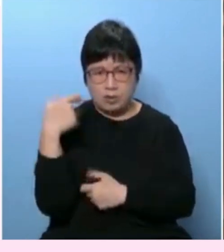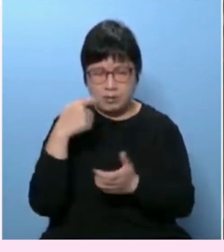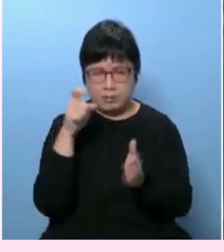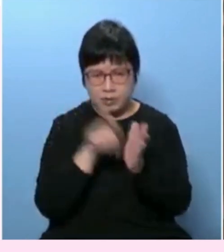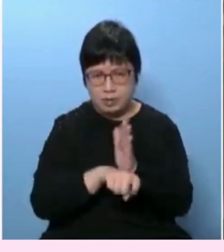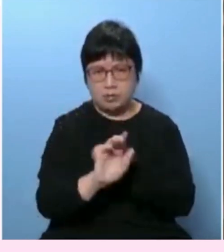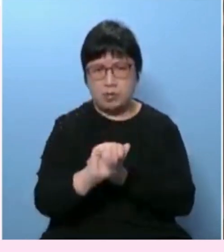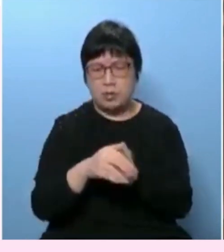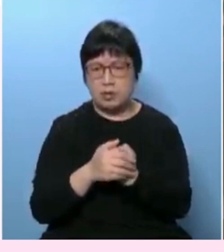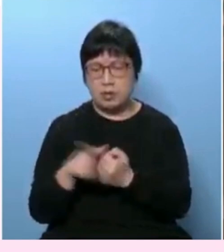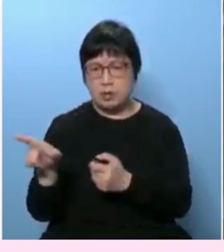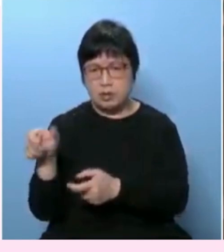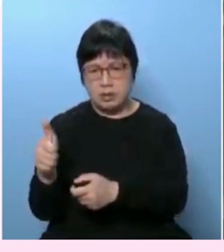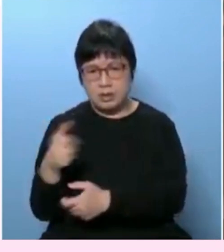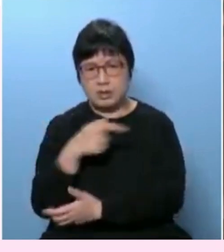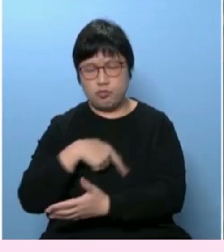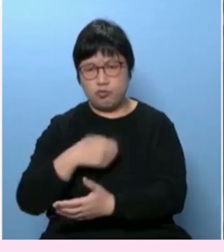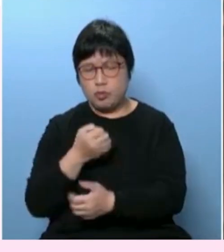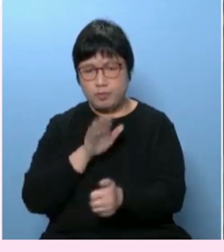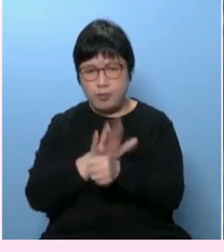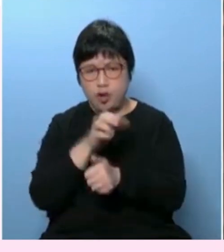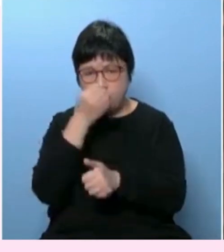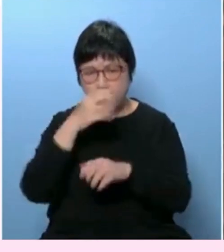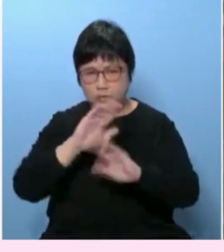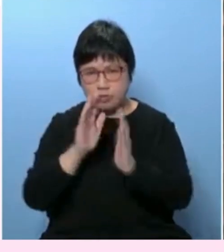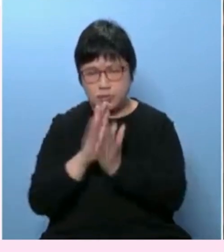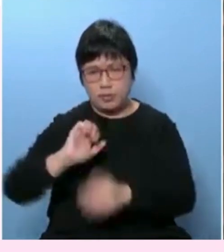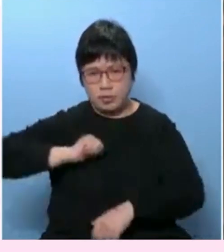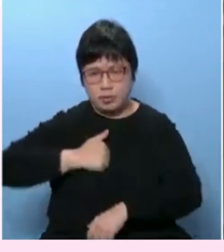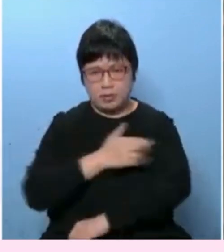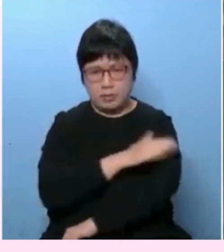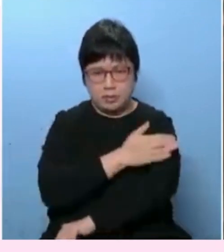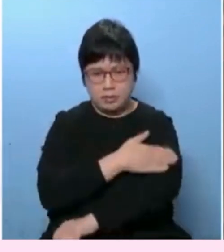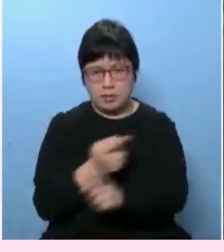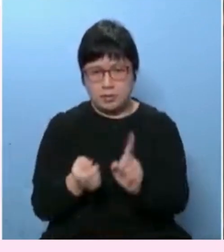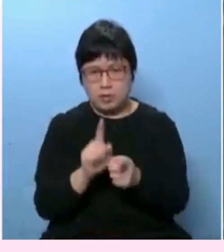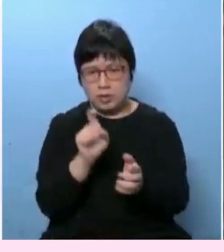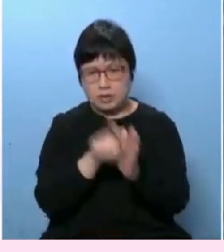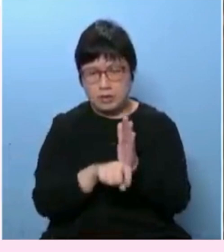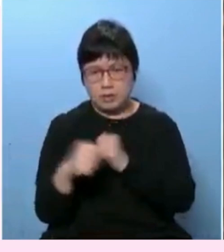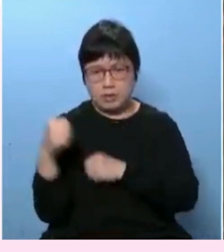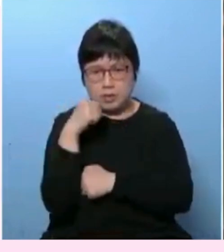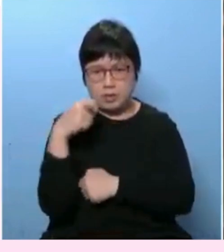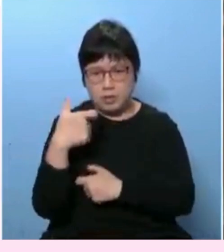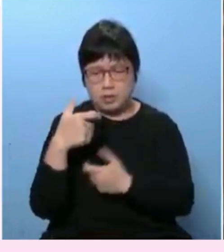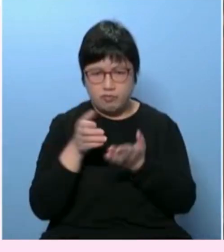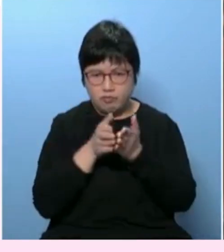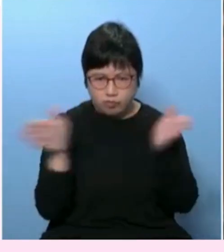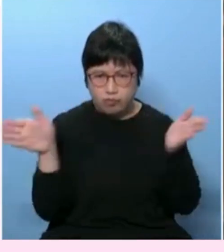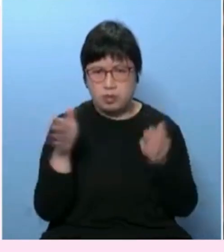於謝議員提出政府為全港的僱主和僱員代供強積金的較為廣泛的措